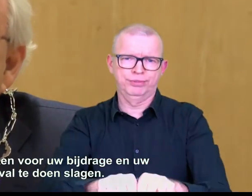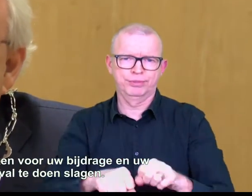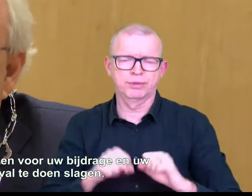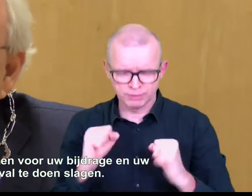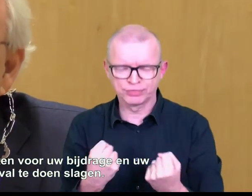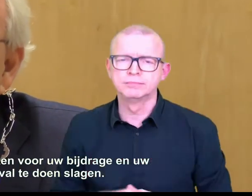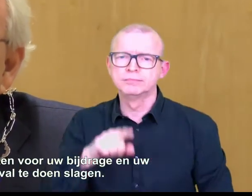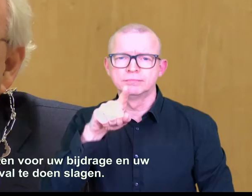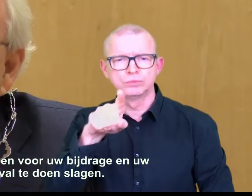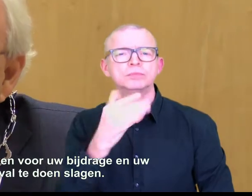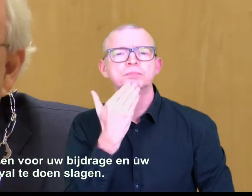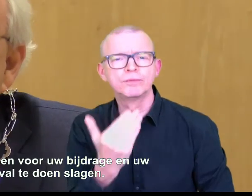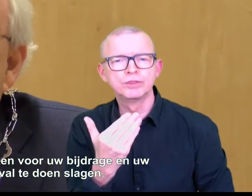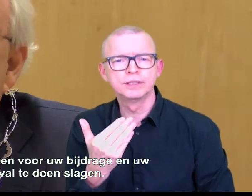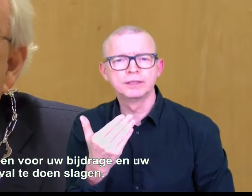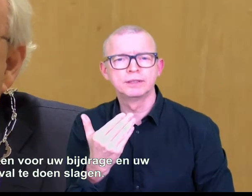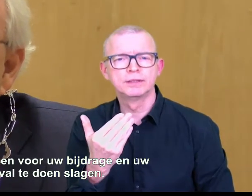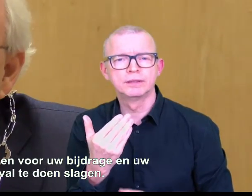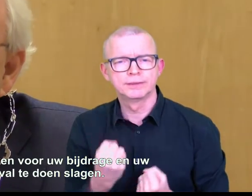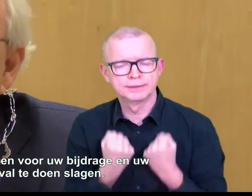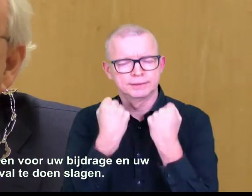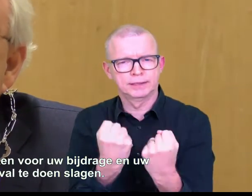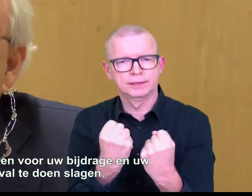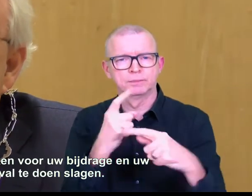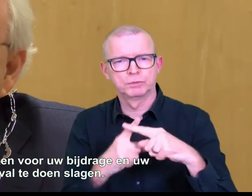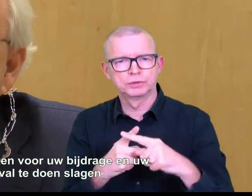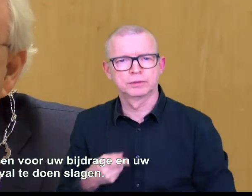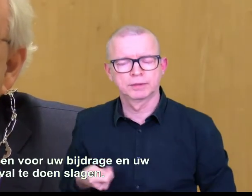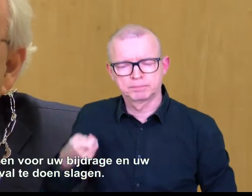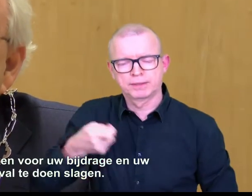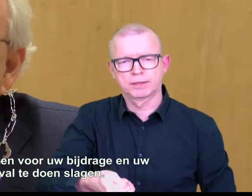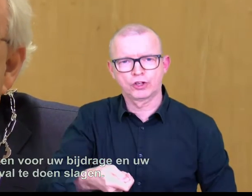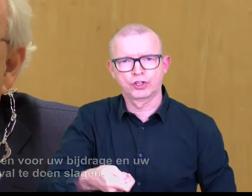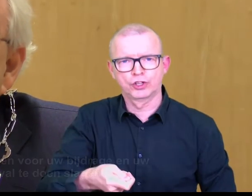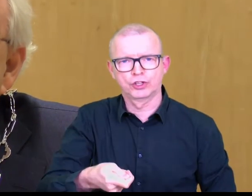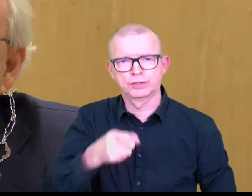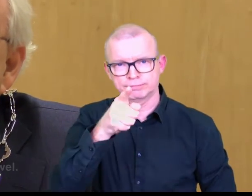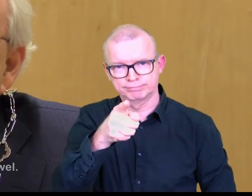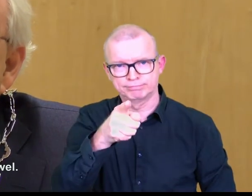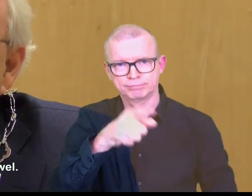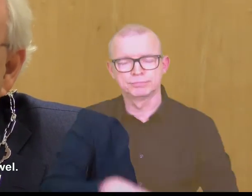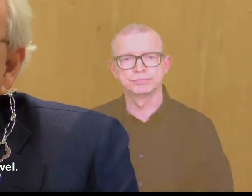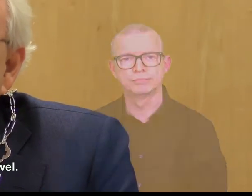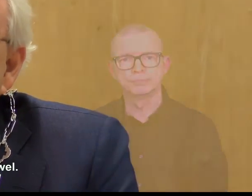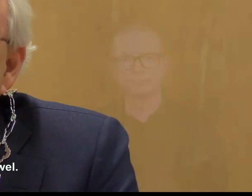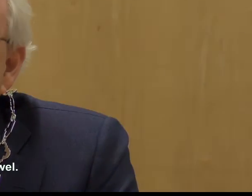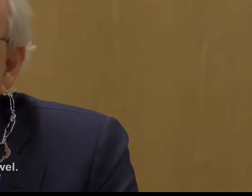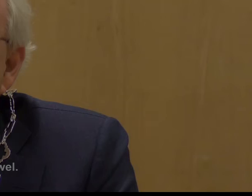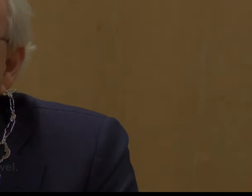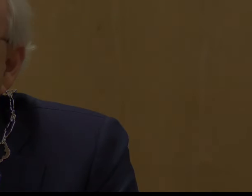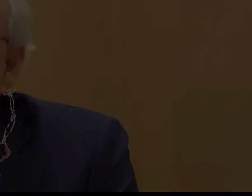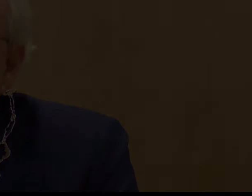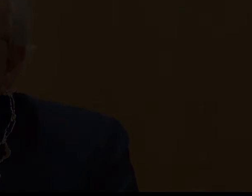nadrukkelijk bedanken voor uw bijdrage en uw inzet om dat in ieder geval te doen slagen. Dank u wel.